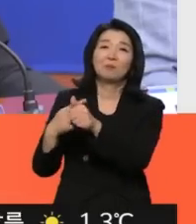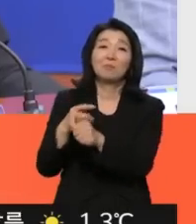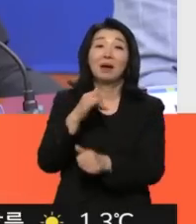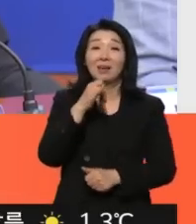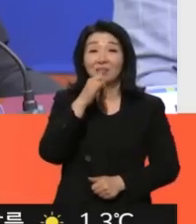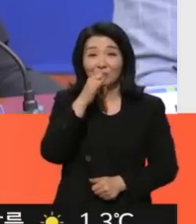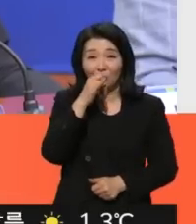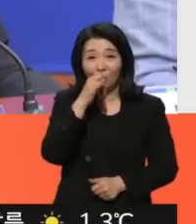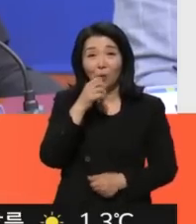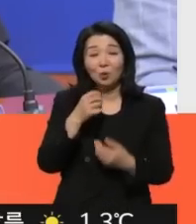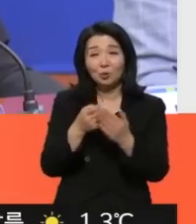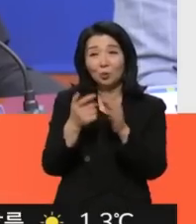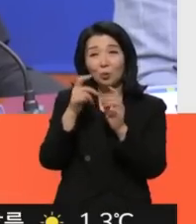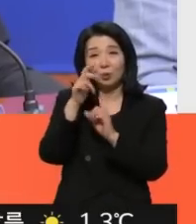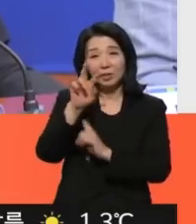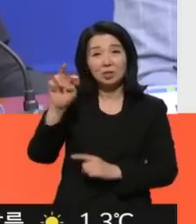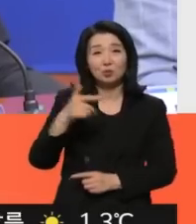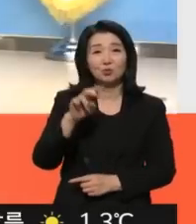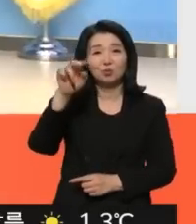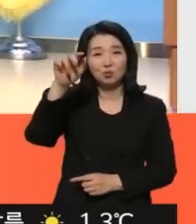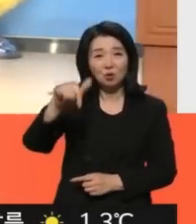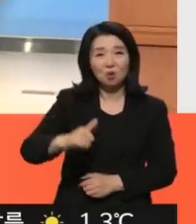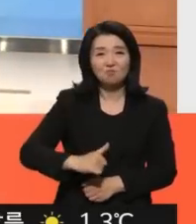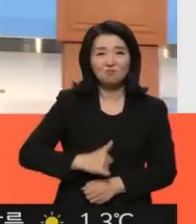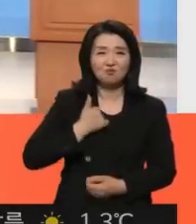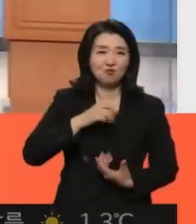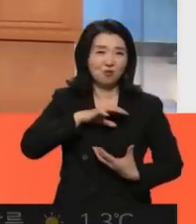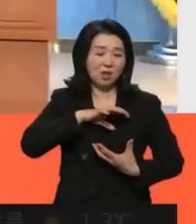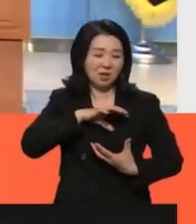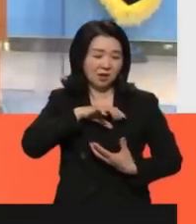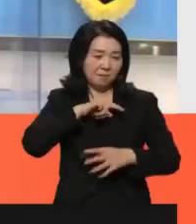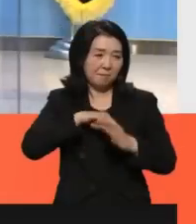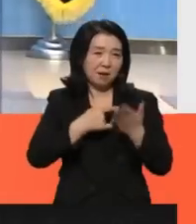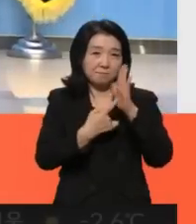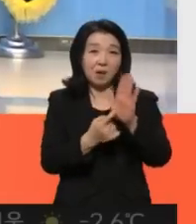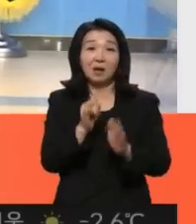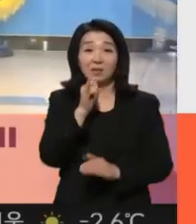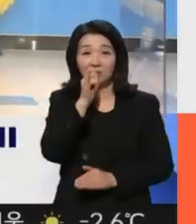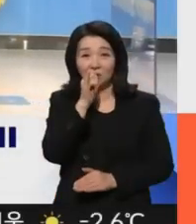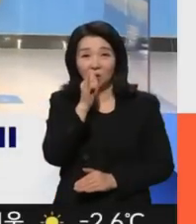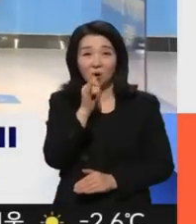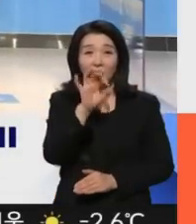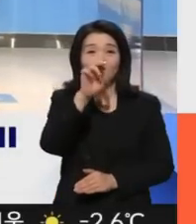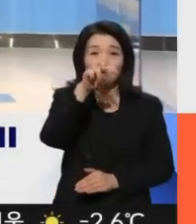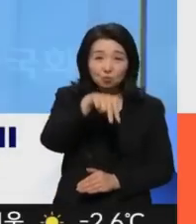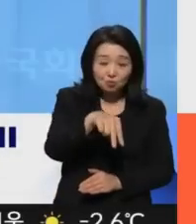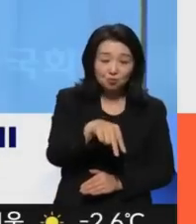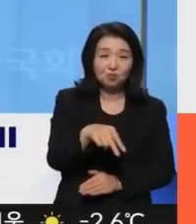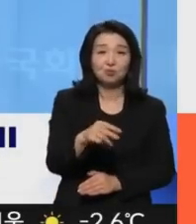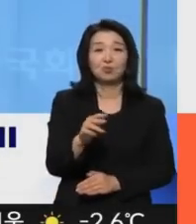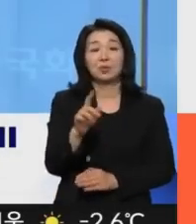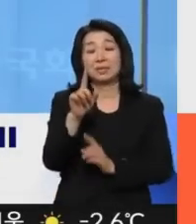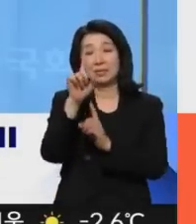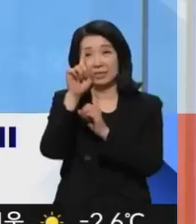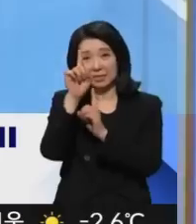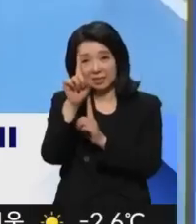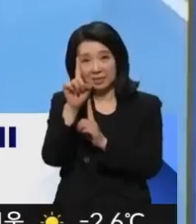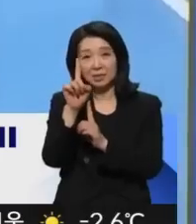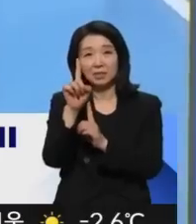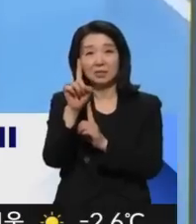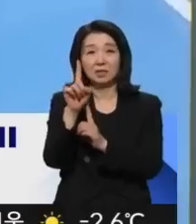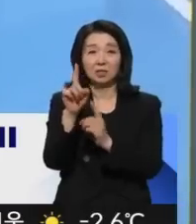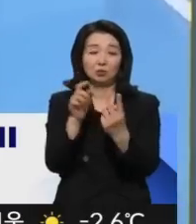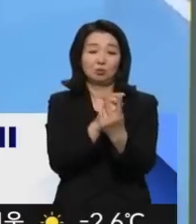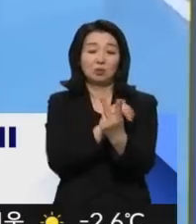또 이준석 전 대표는 분노의 심정을 표하고 있다면서요. 어떻게 이 유 전 의원 그리고 이 전 대표